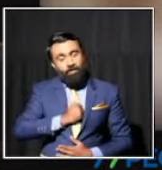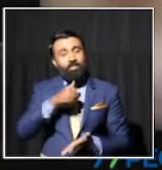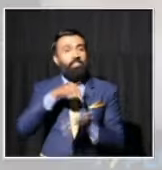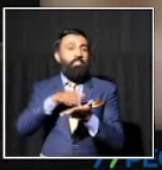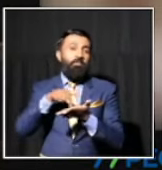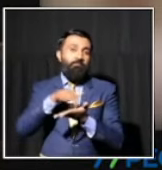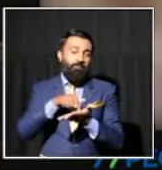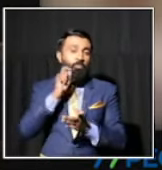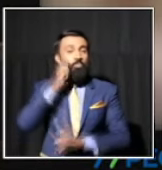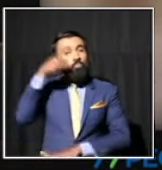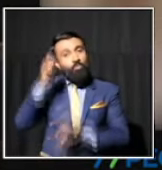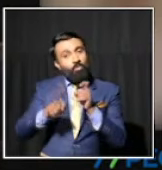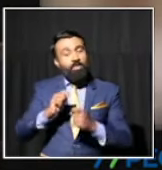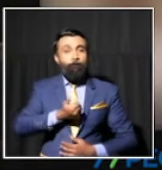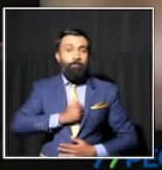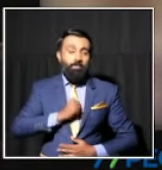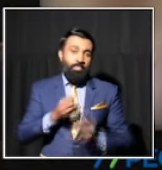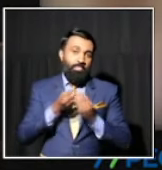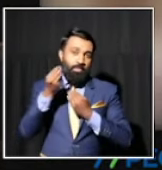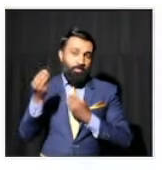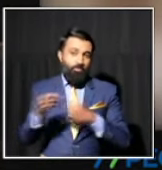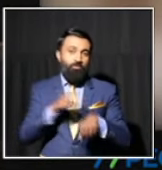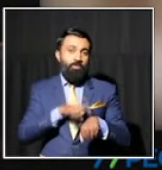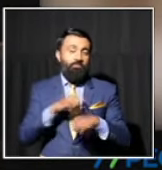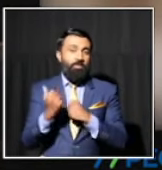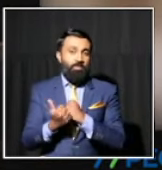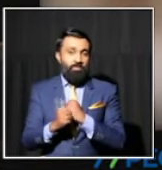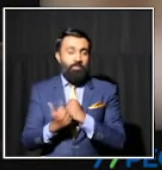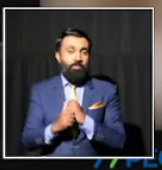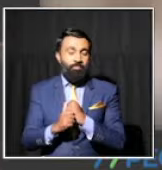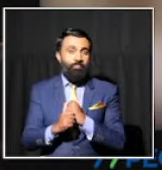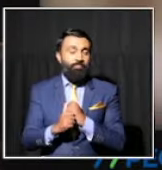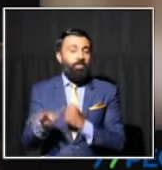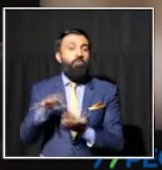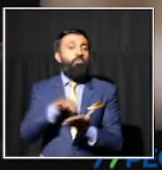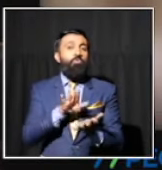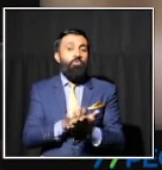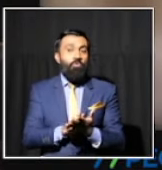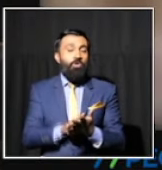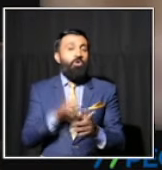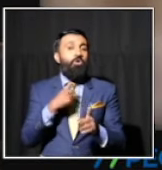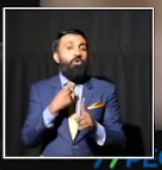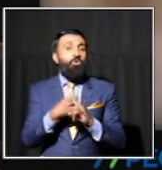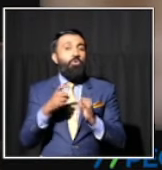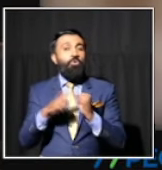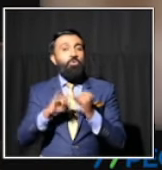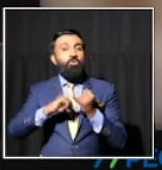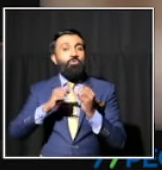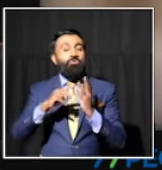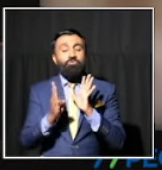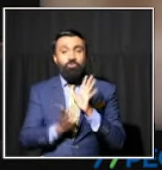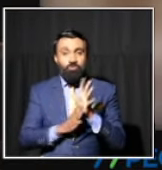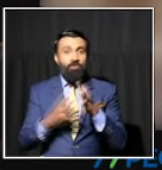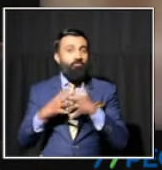ඕන කෙනෙකුට ඕන විදියකට ලබලා දෙන්න පුළුවන් වාතාවරණයක් දැන් සකස් වෙලා තියෙනවා. මේක අනුමත කරන්නේ කුසුම් ශාන්ති කියලා මැතිණියක් ආචාර්ය විජේකෝන්